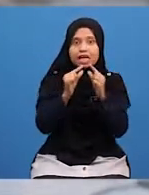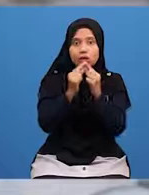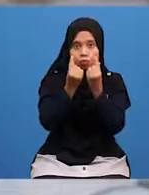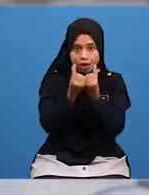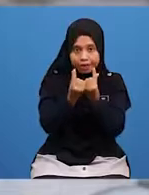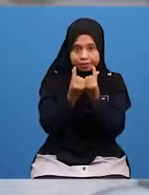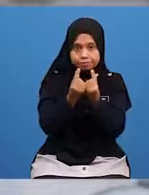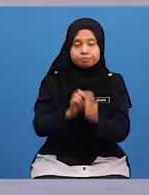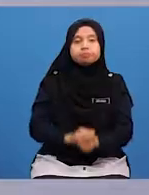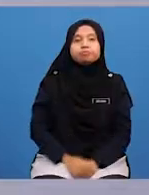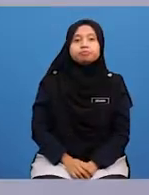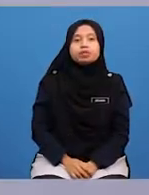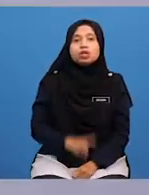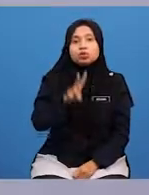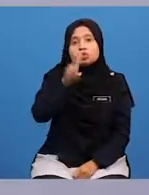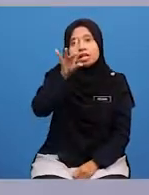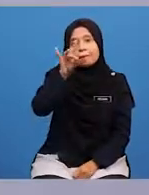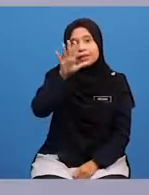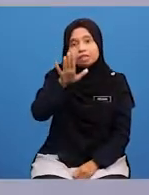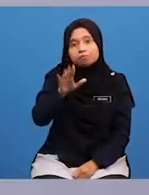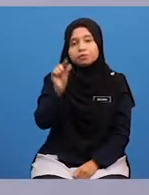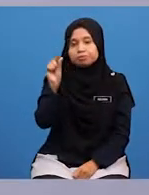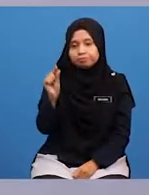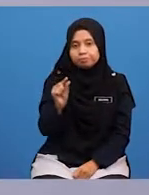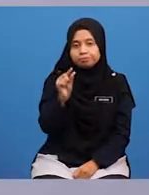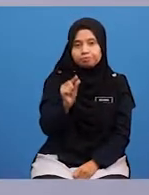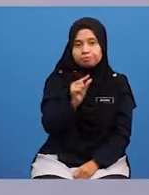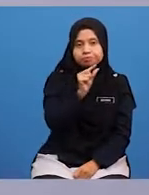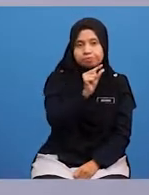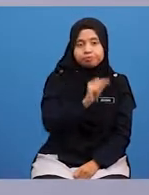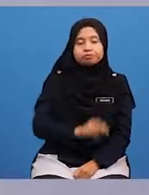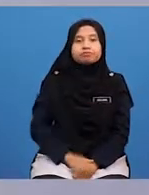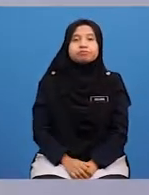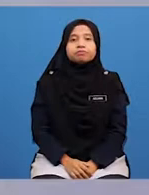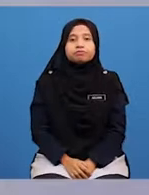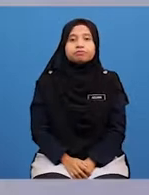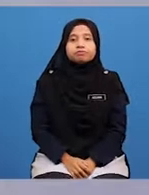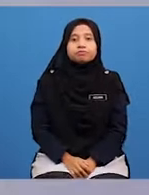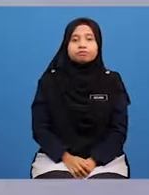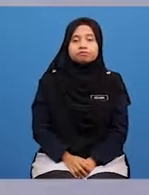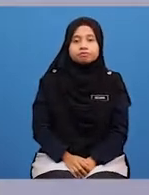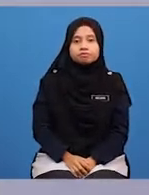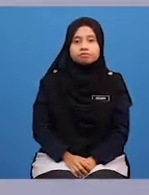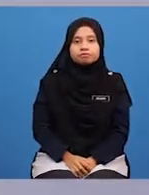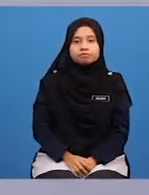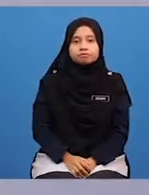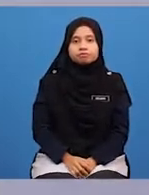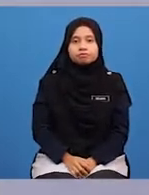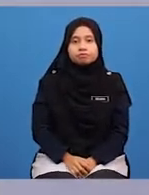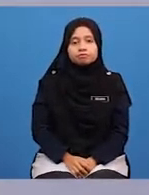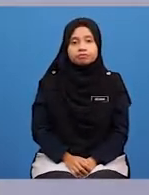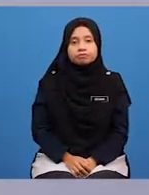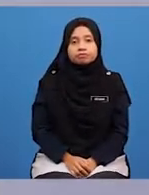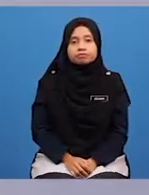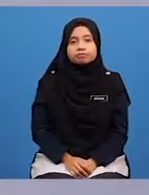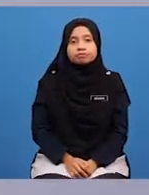ayat 285. A'uzubillah minasyaitanirrajim. Man ar-rasul bima unzila